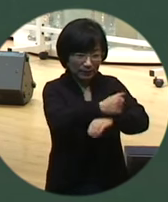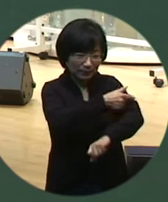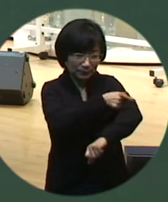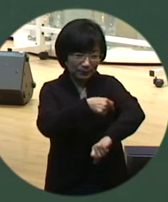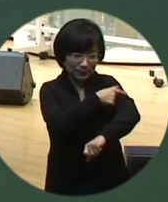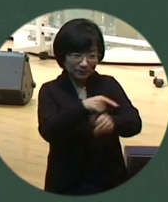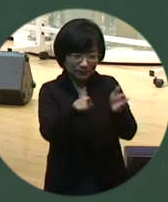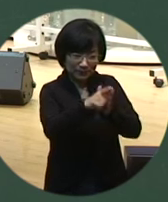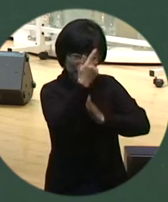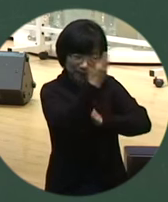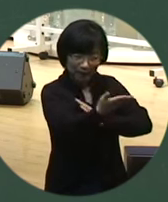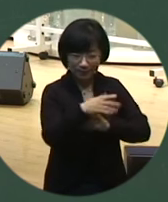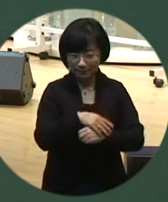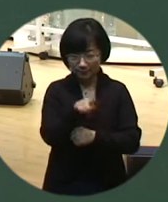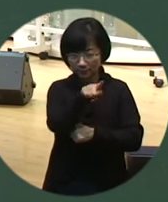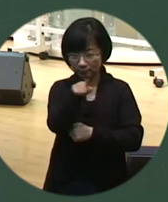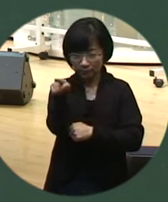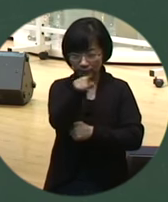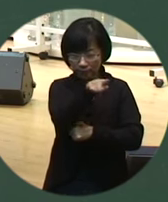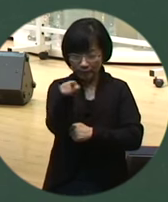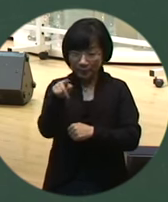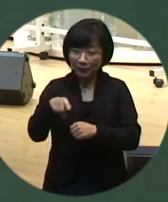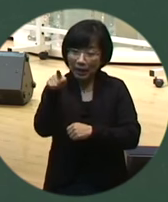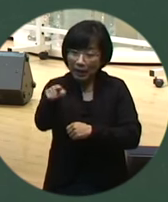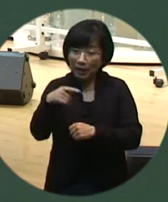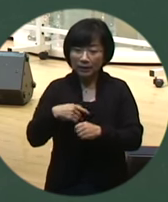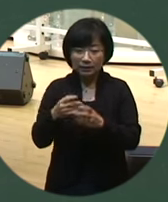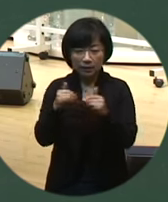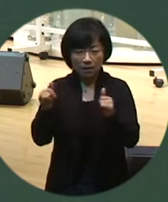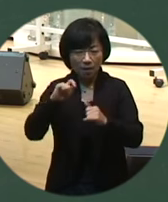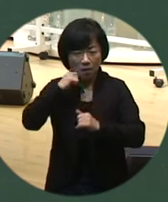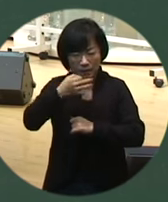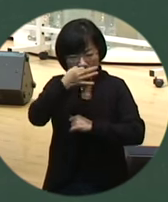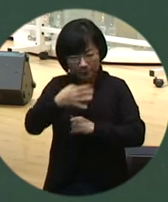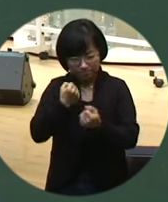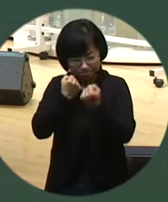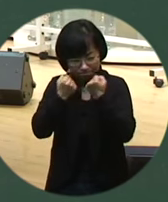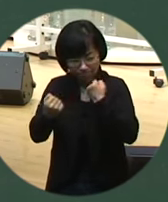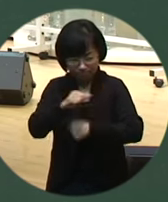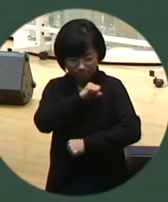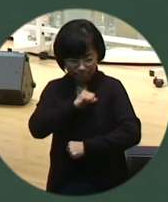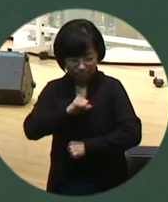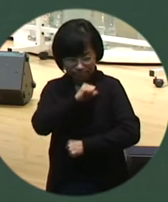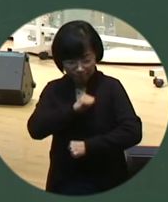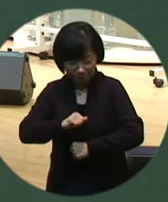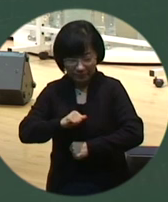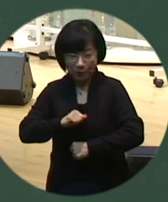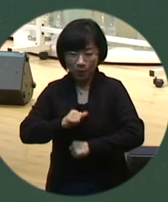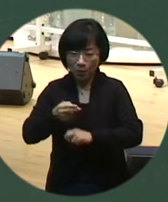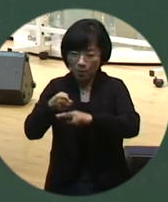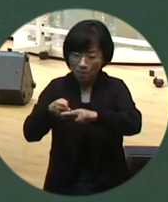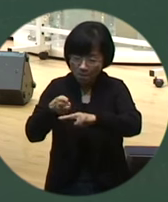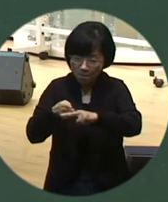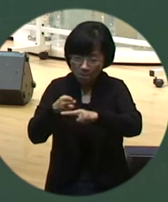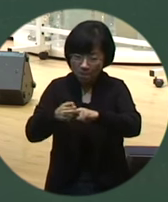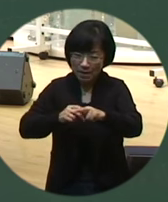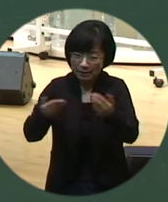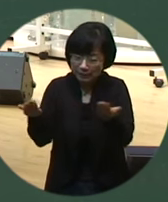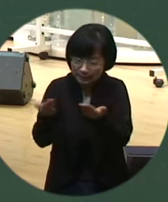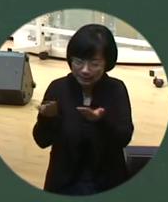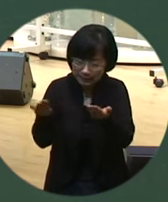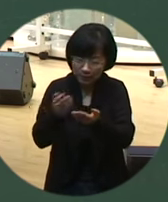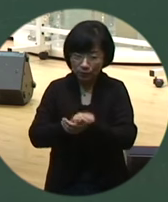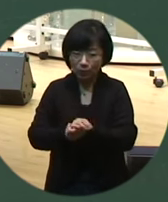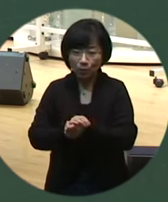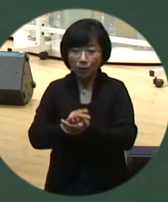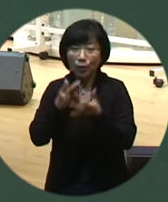않고 지금은 안정된 이 삶을 통해서 주변의 노인들을 식사 대접하는 이 아줌마 말을